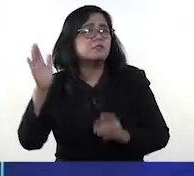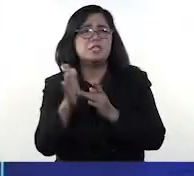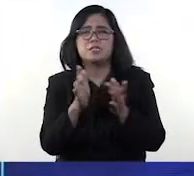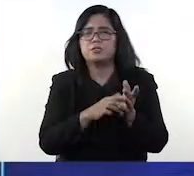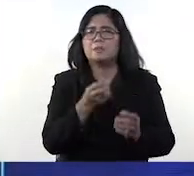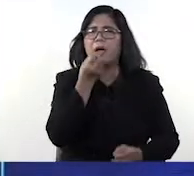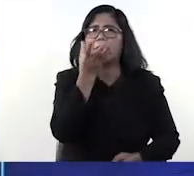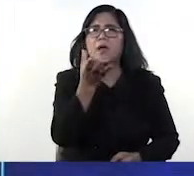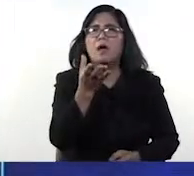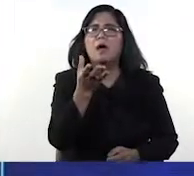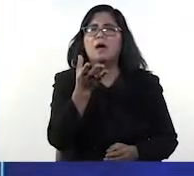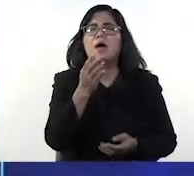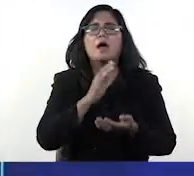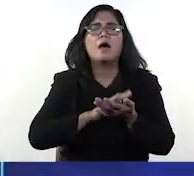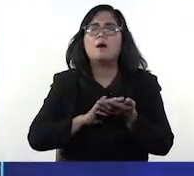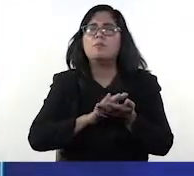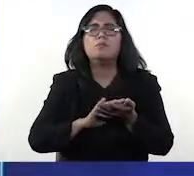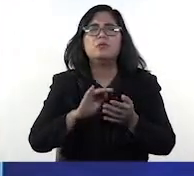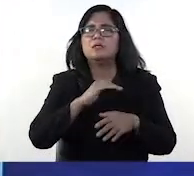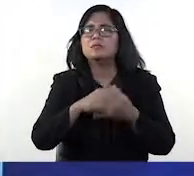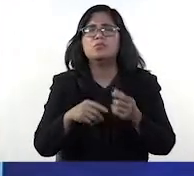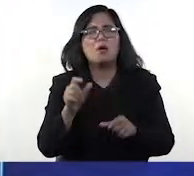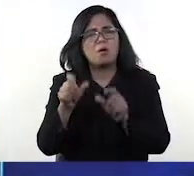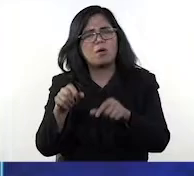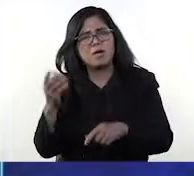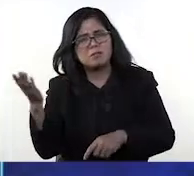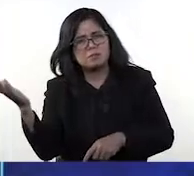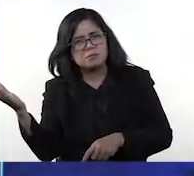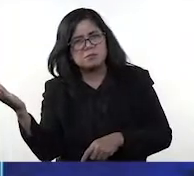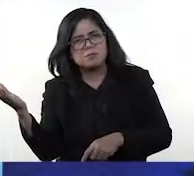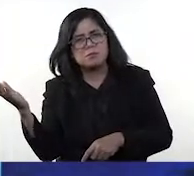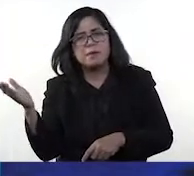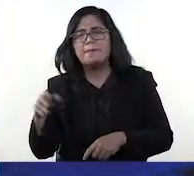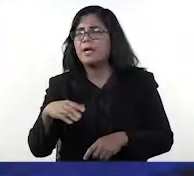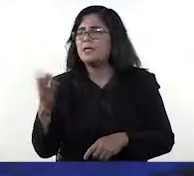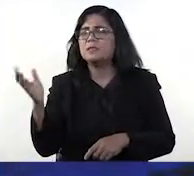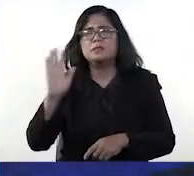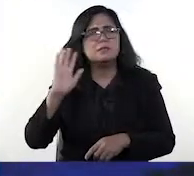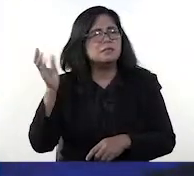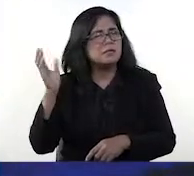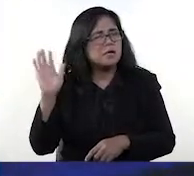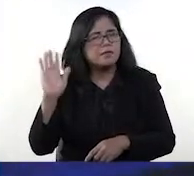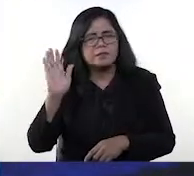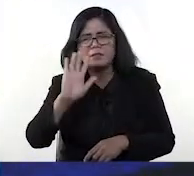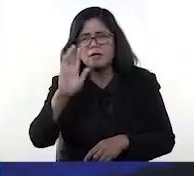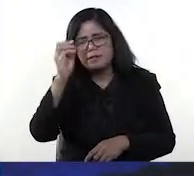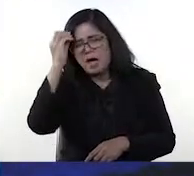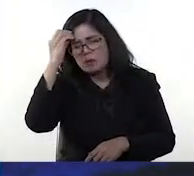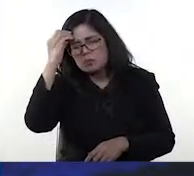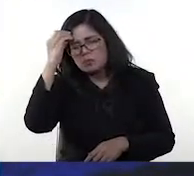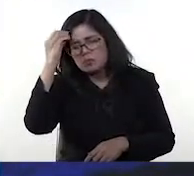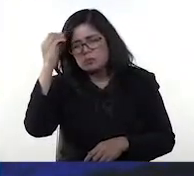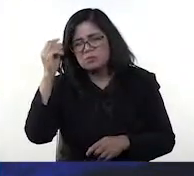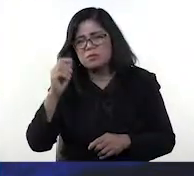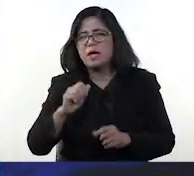is kata-kata Hai ampunilah mereka Hai Mbak mereka tidak tahu mereka perbuat ia